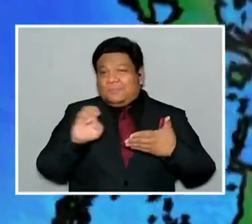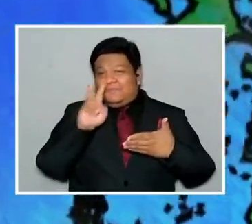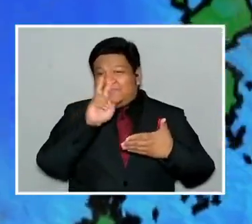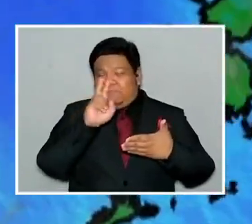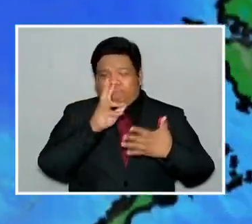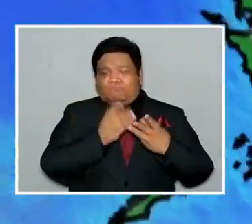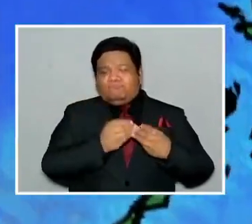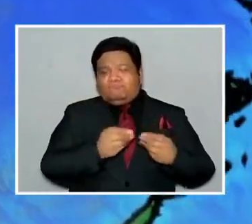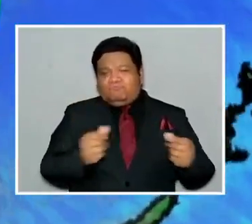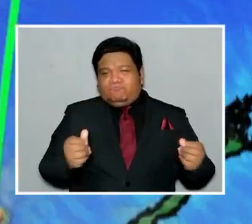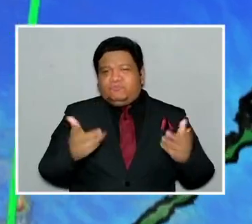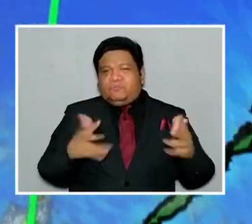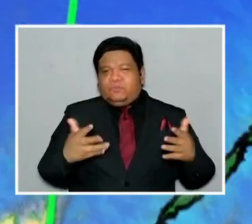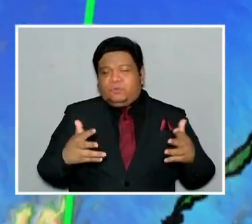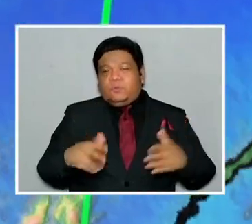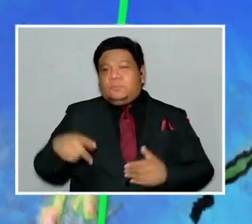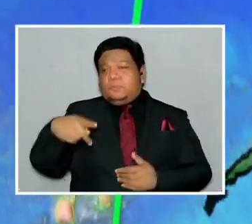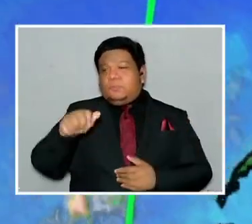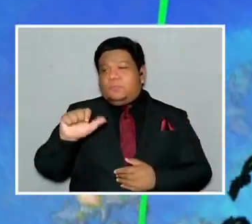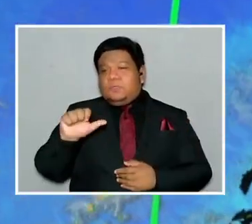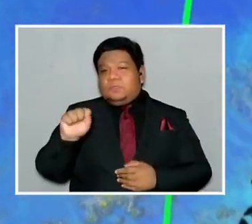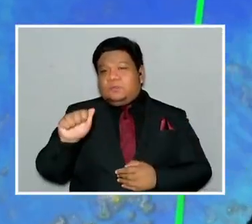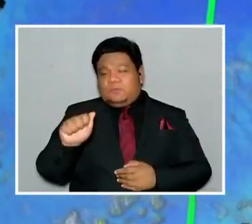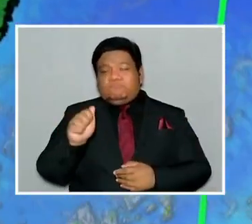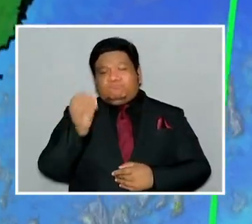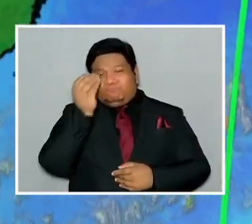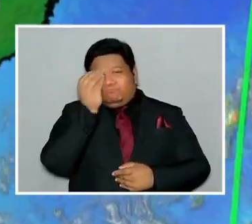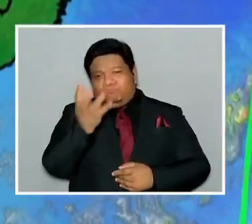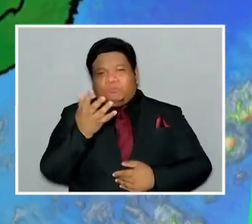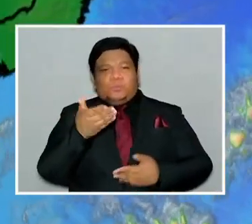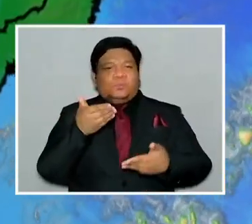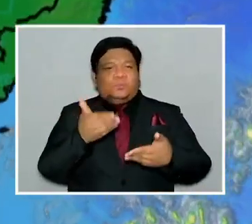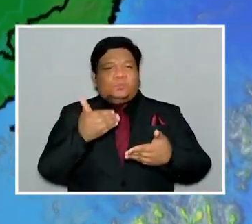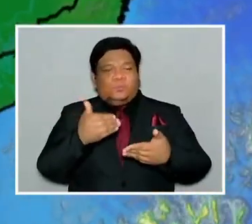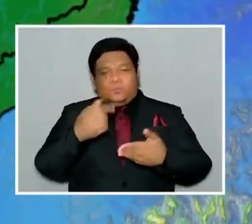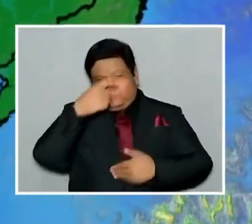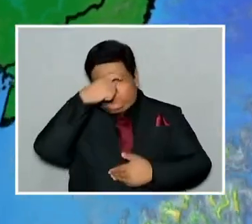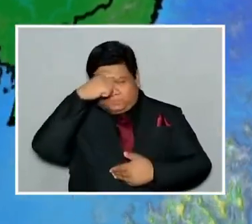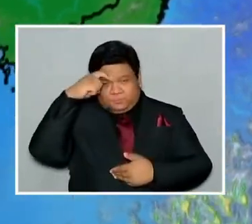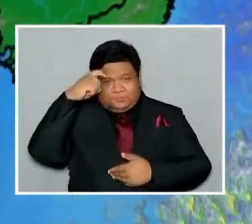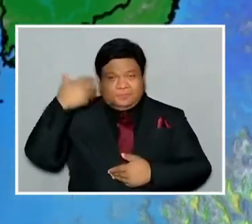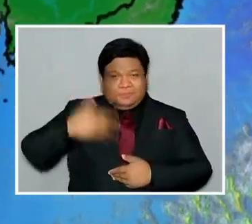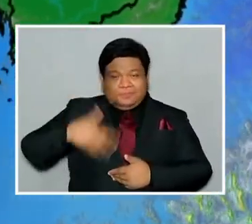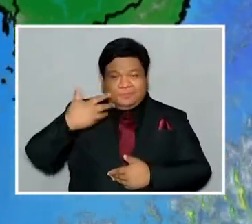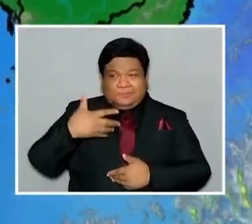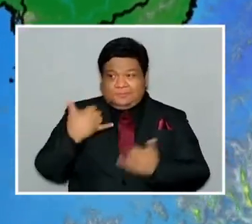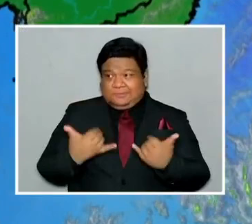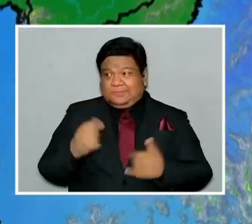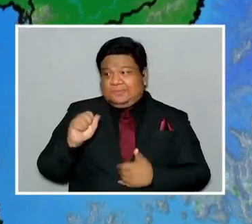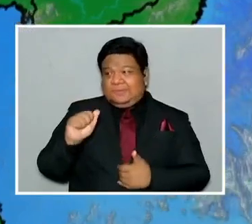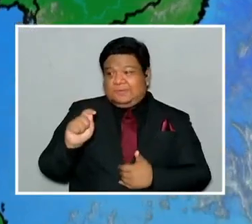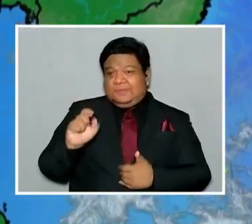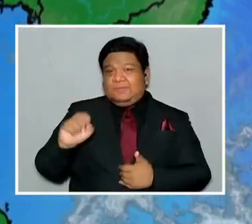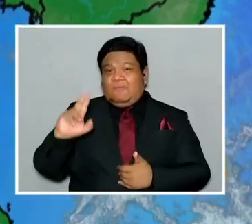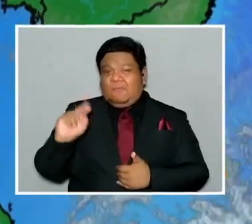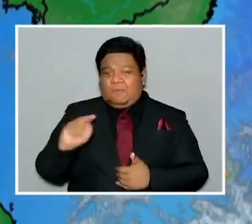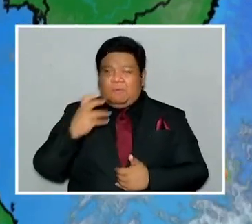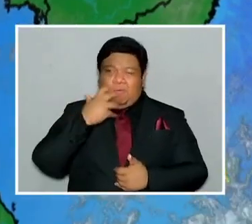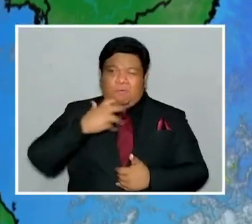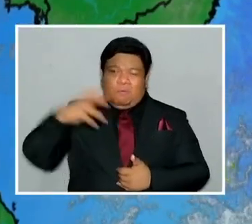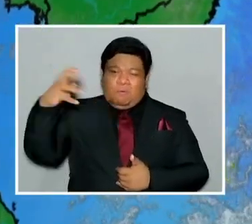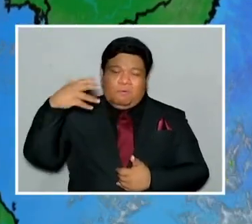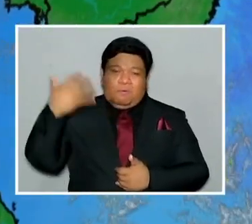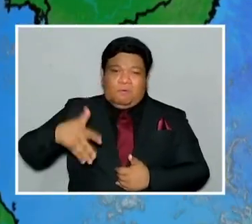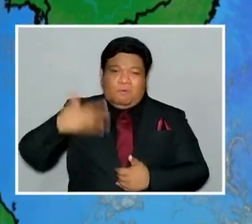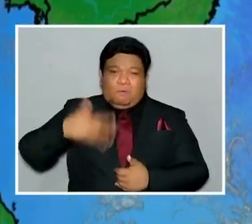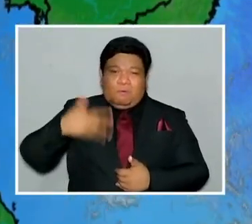PAGASA, nalalapit na ang panahon ng tag-init. Ngayong weekend po, maaraw at mainit sa malaking bahagi ng ating bansa. At kahit